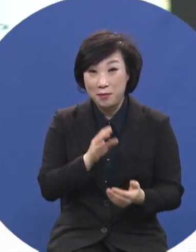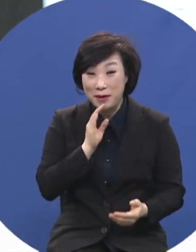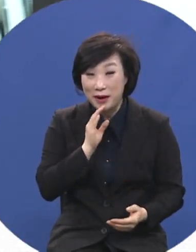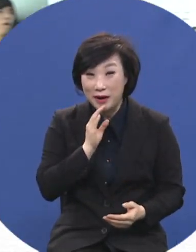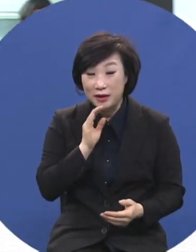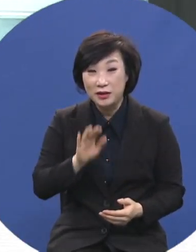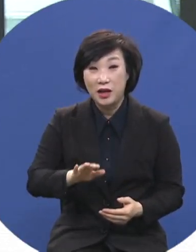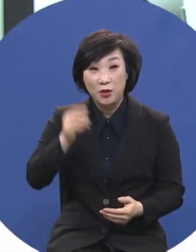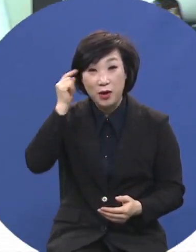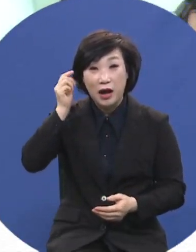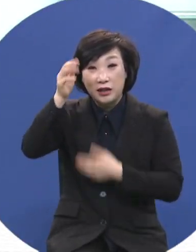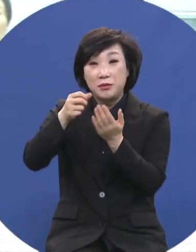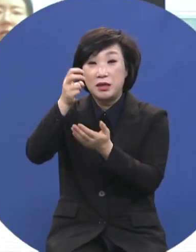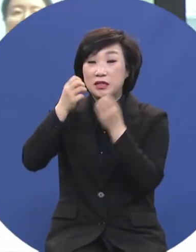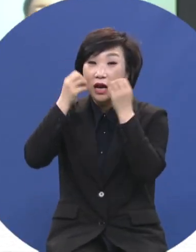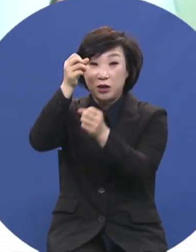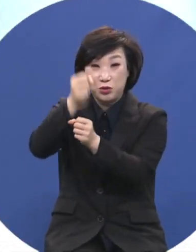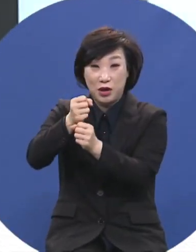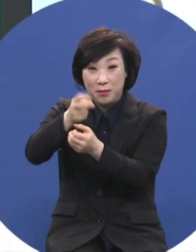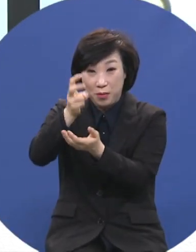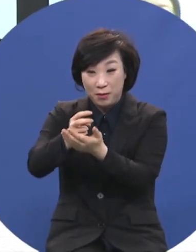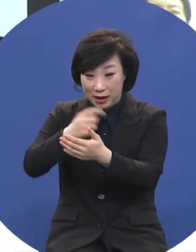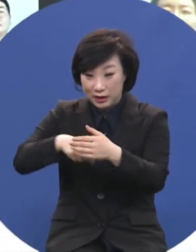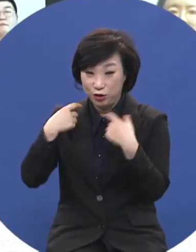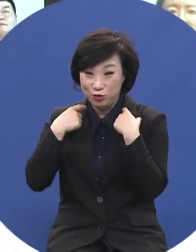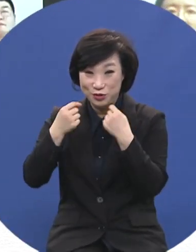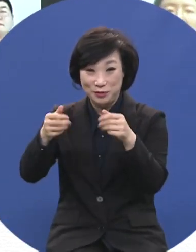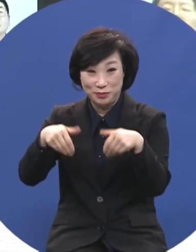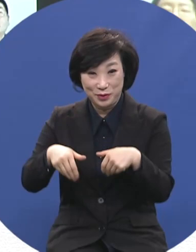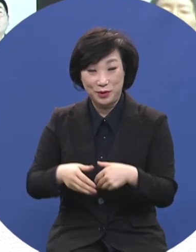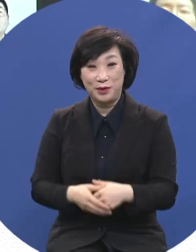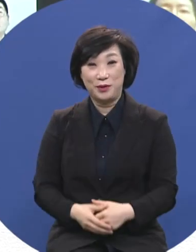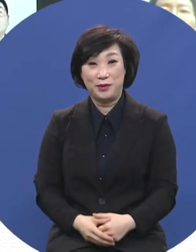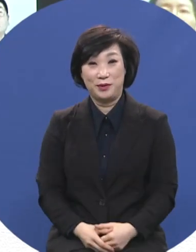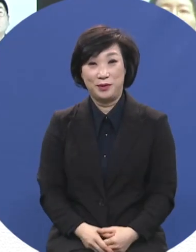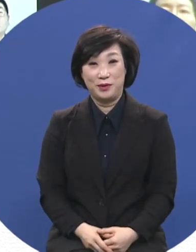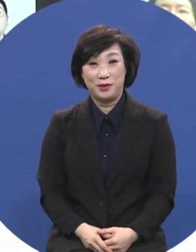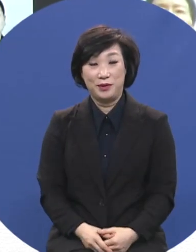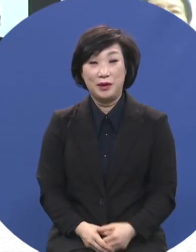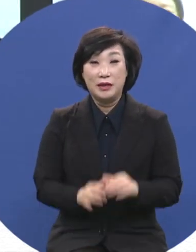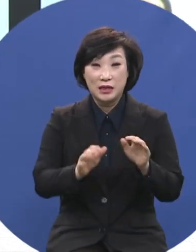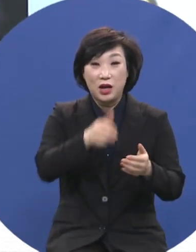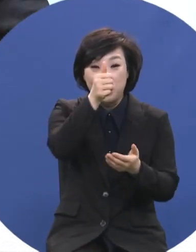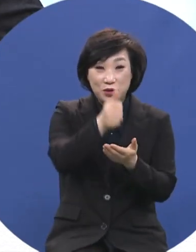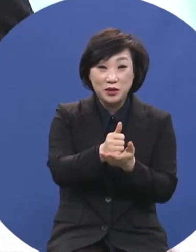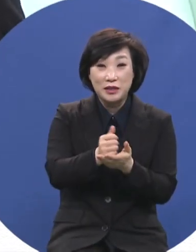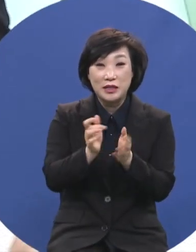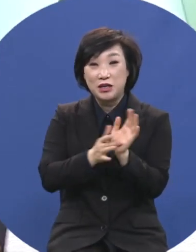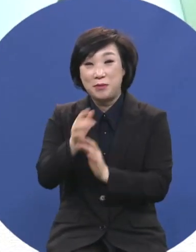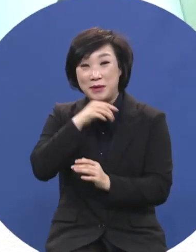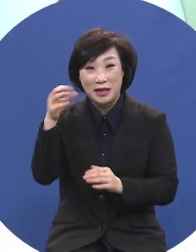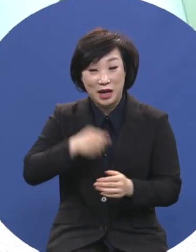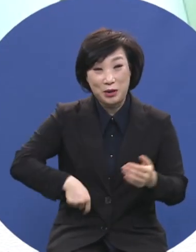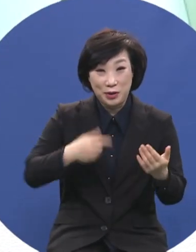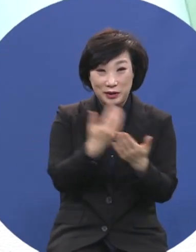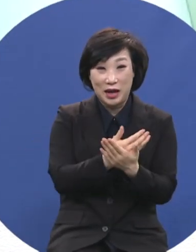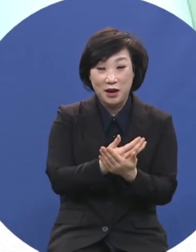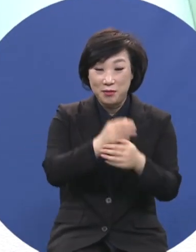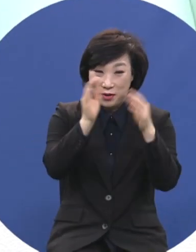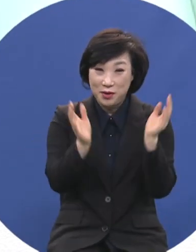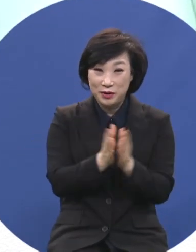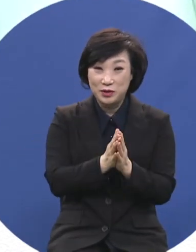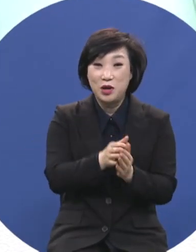하나님의 창조하신 질서 안에서 유지되라 그 말. 유지되라. 죄는 예수의 피로 회개해서 파괴시켜서